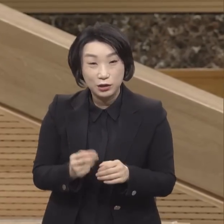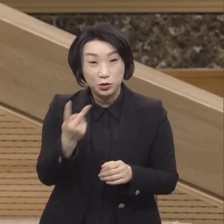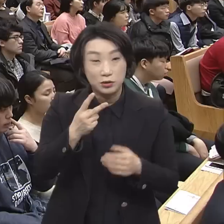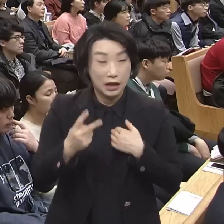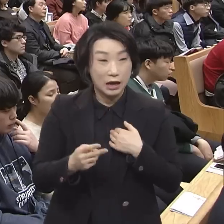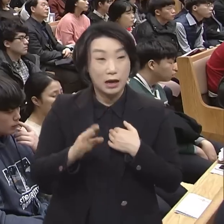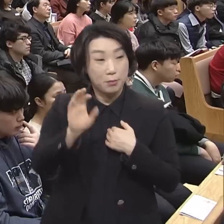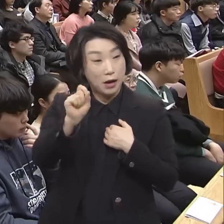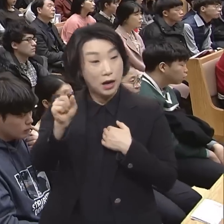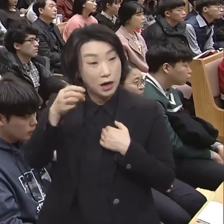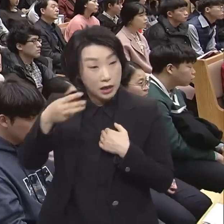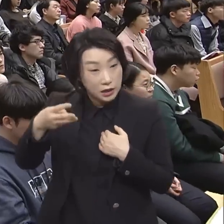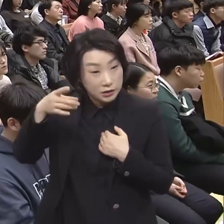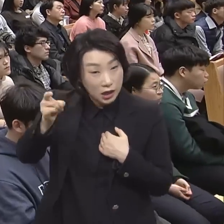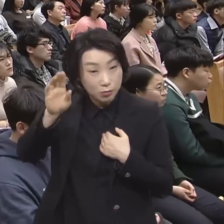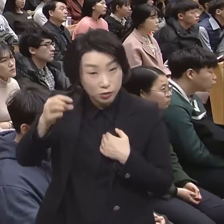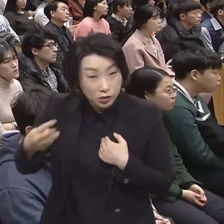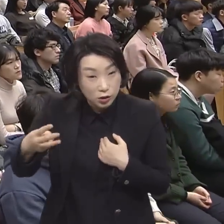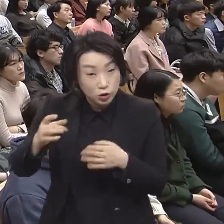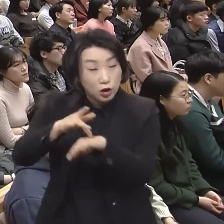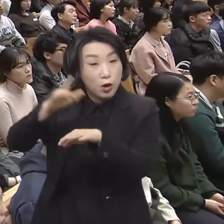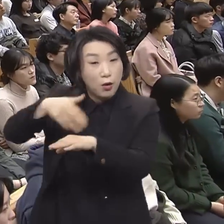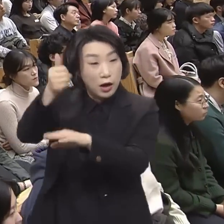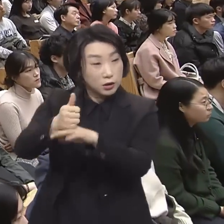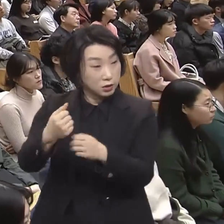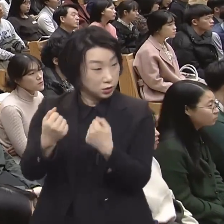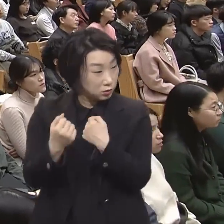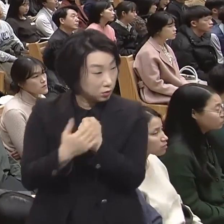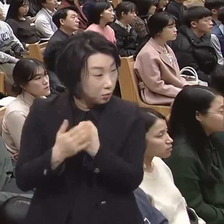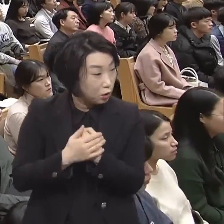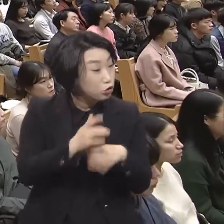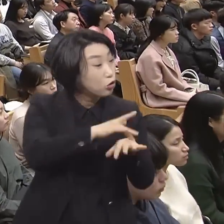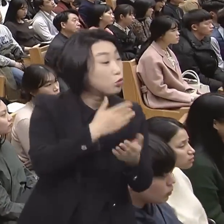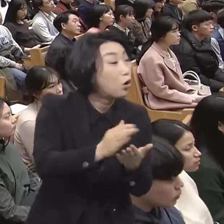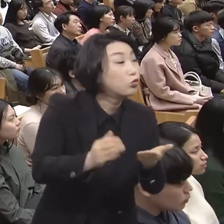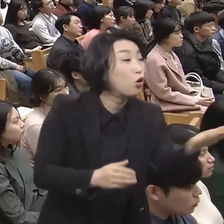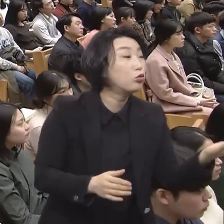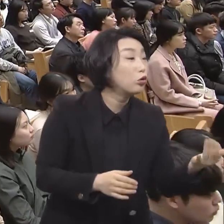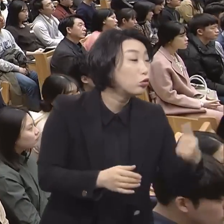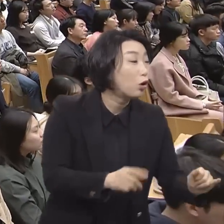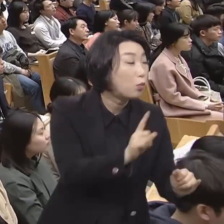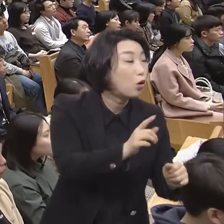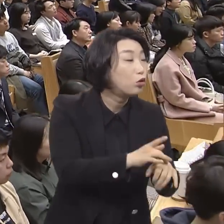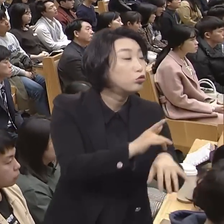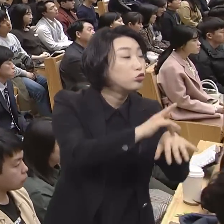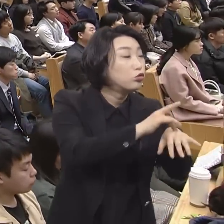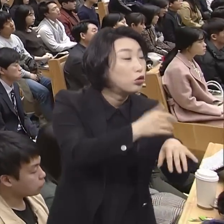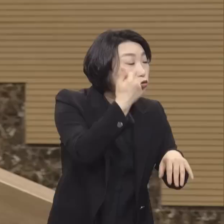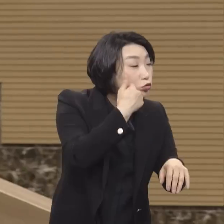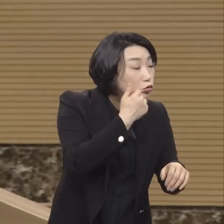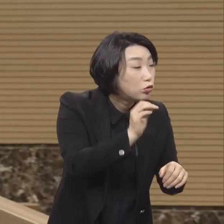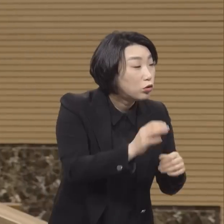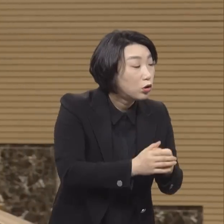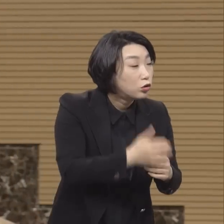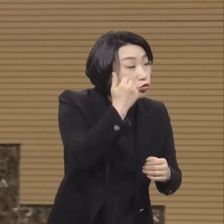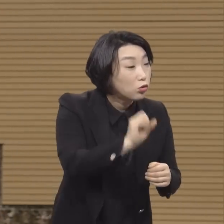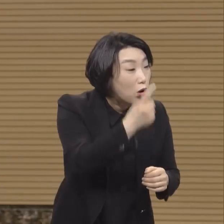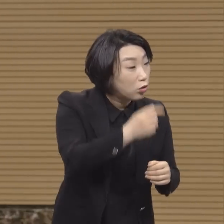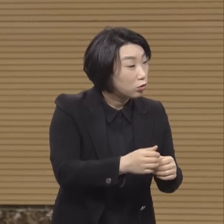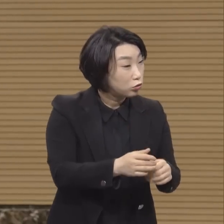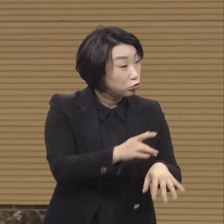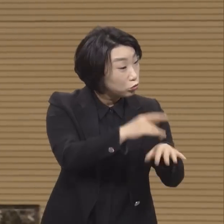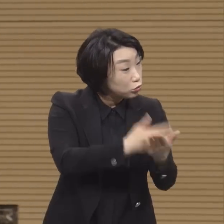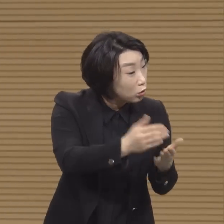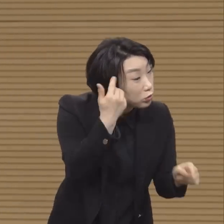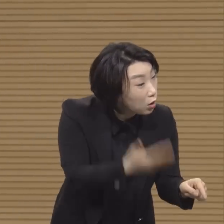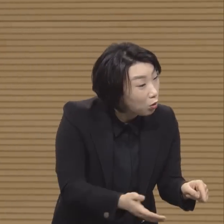내가 바알세불을 힘입어 귀신을 쫓아내면 너희 아들들은 누구를 힘입어 쫓아내느냐? 내가 바알세불을